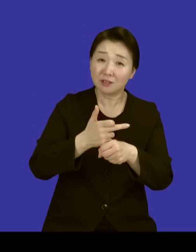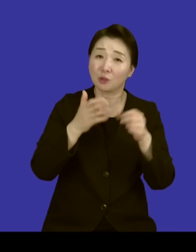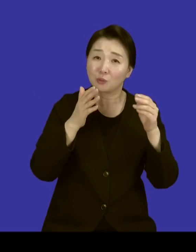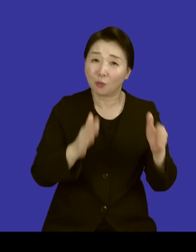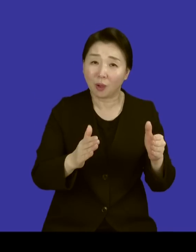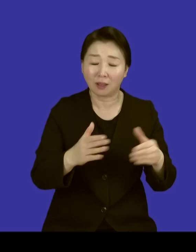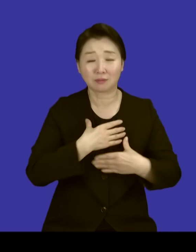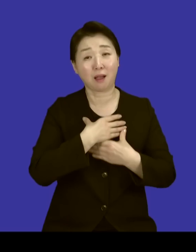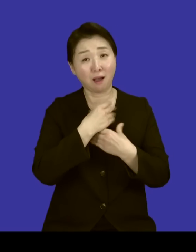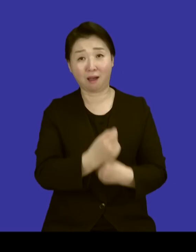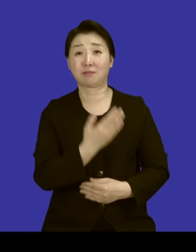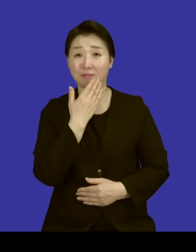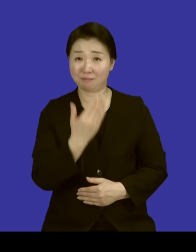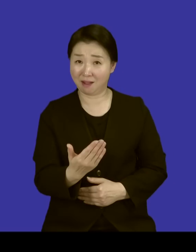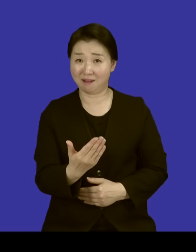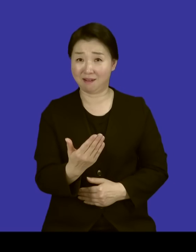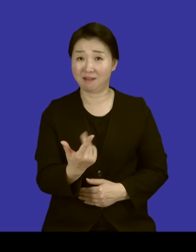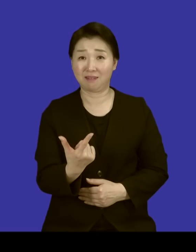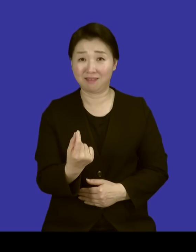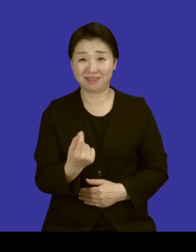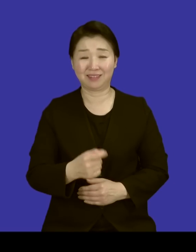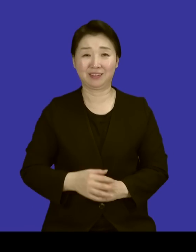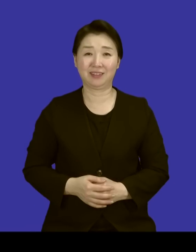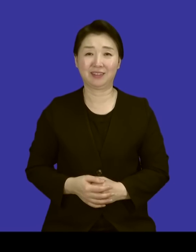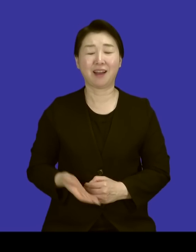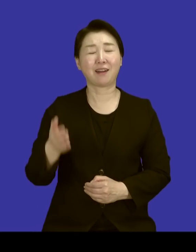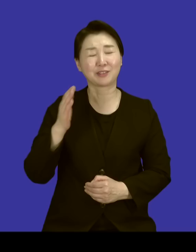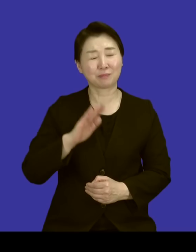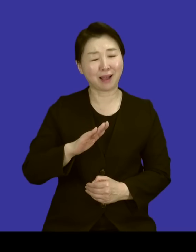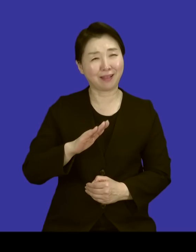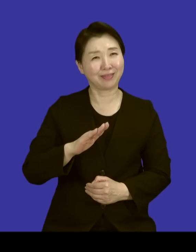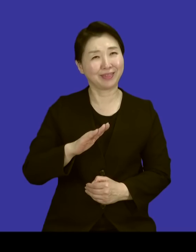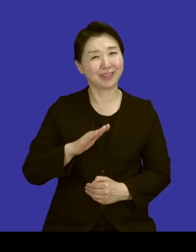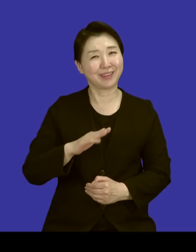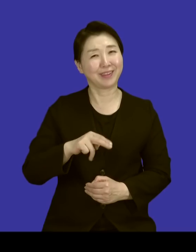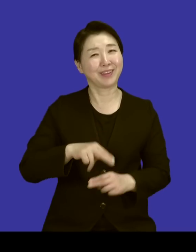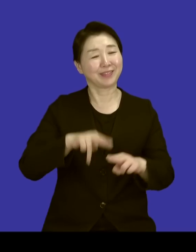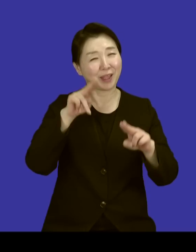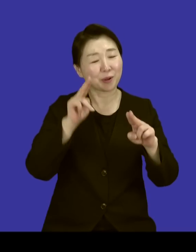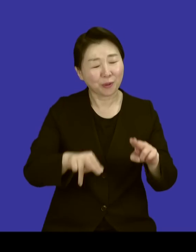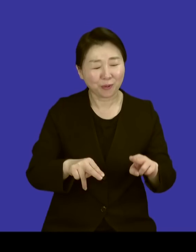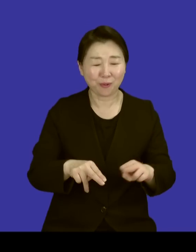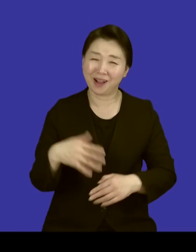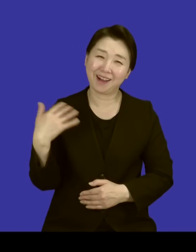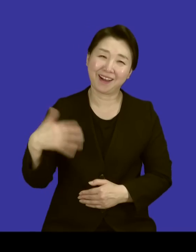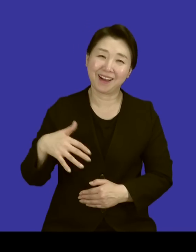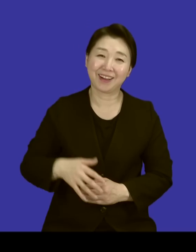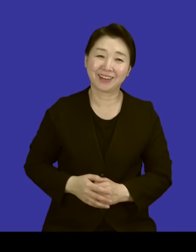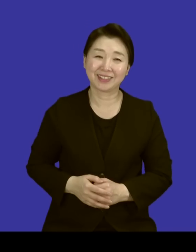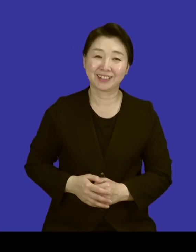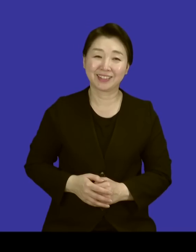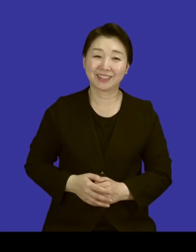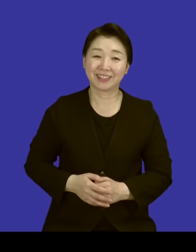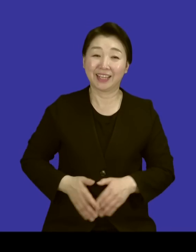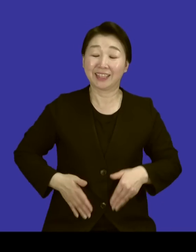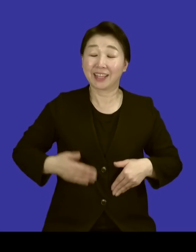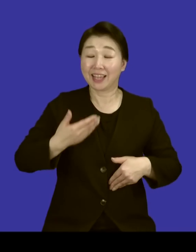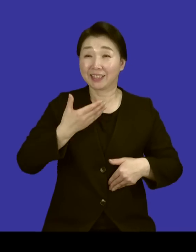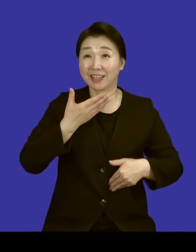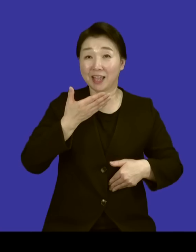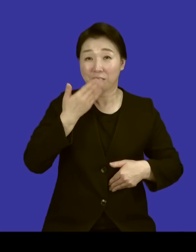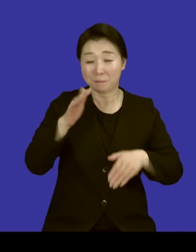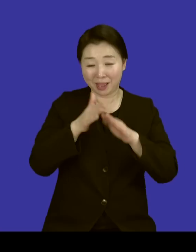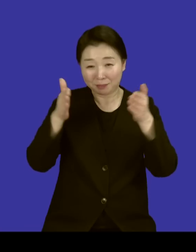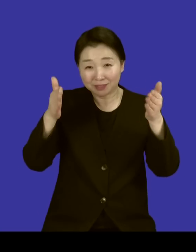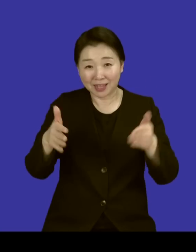안정된 목회 이렇게 그렇죠. 누리실 수도 있는데 네. 참 대단하신 것 같습니다. 따뜻한 밥상의 최운영 목사님 바로 모셔보겠습니다. 어서